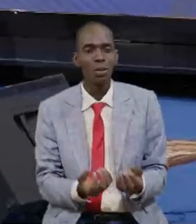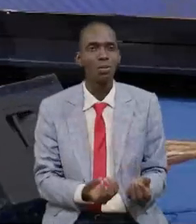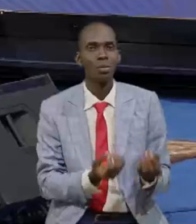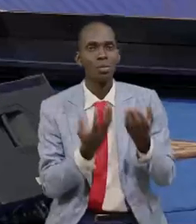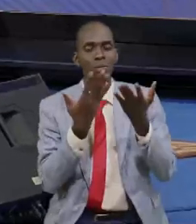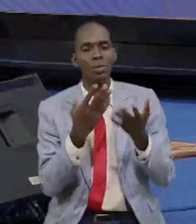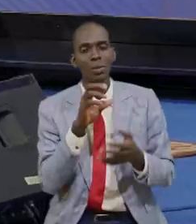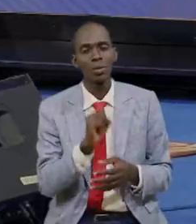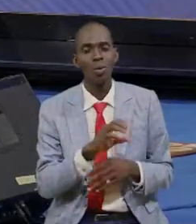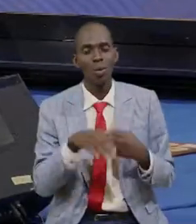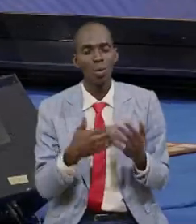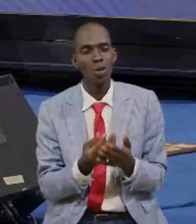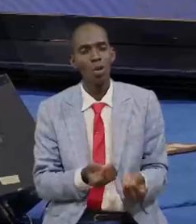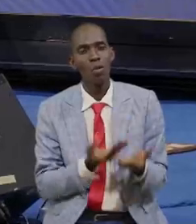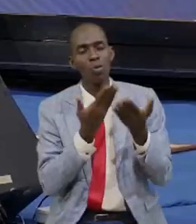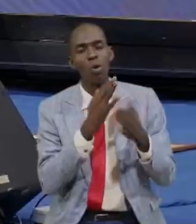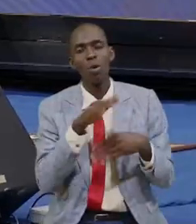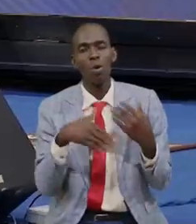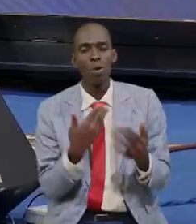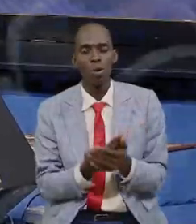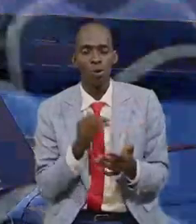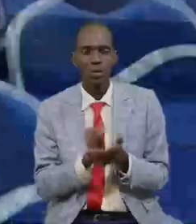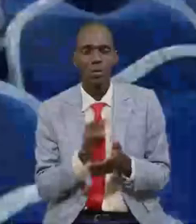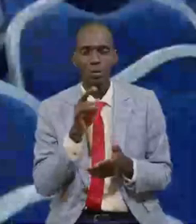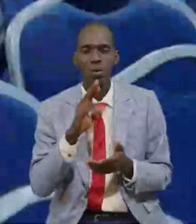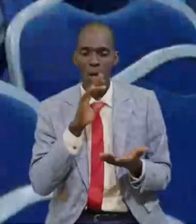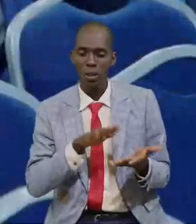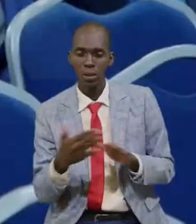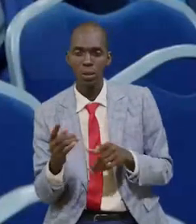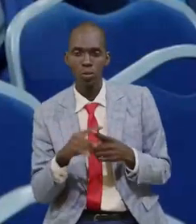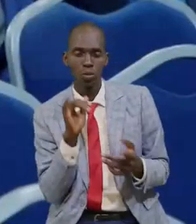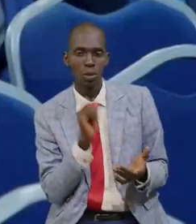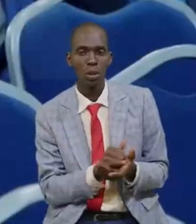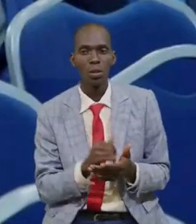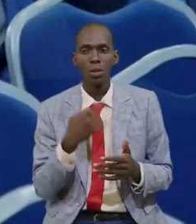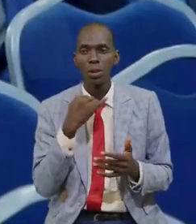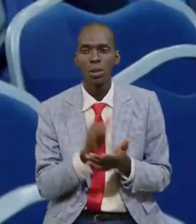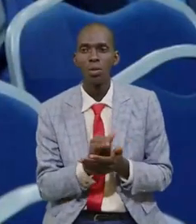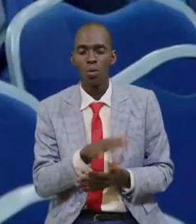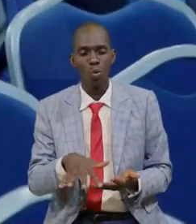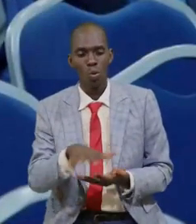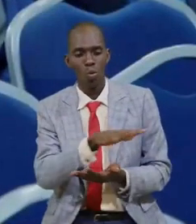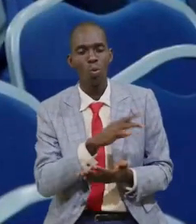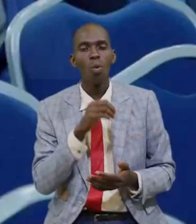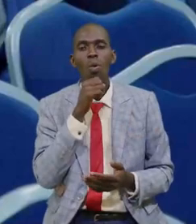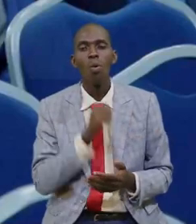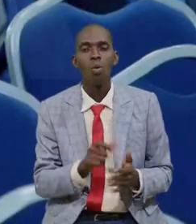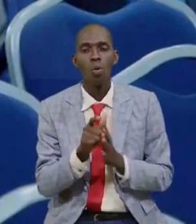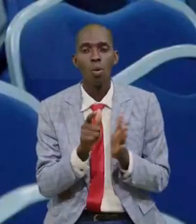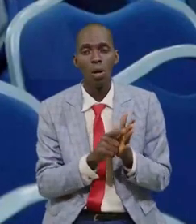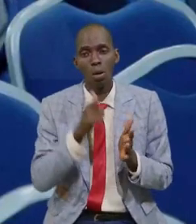sacrifices, toutes ces offrandes. Alors, ils sont morts à l'ancienne loi. Et à cause de cela,